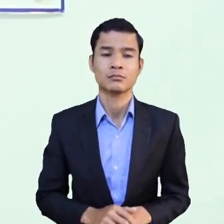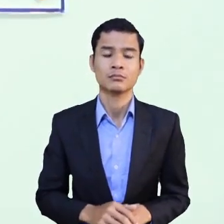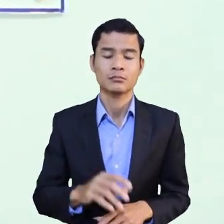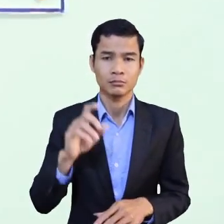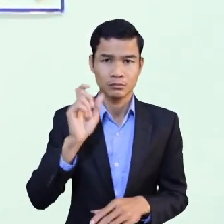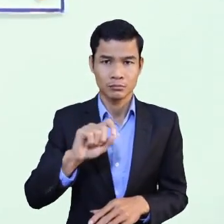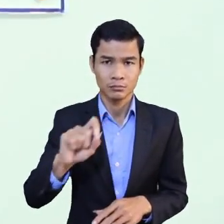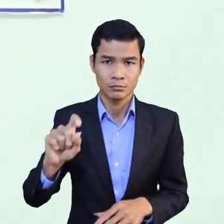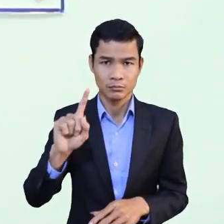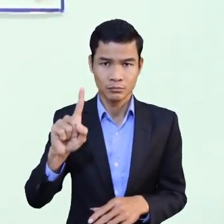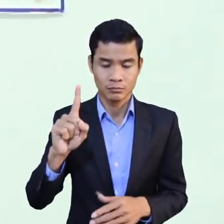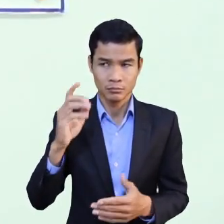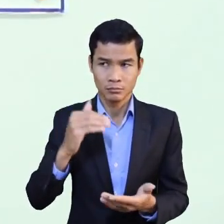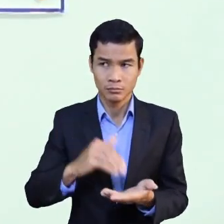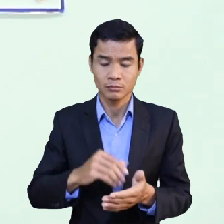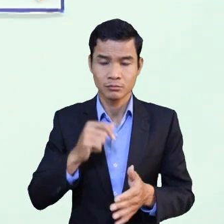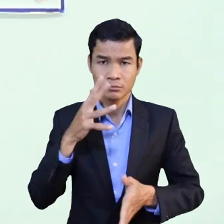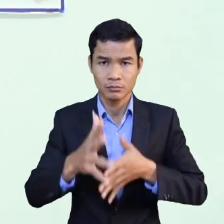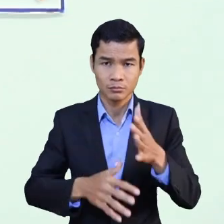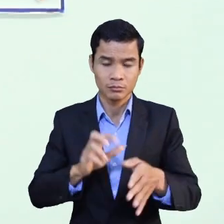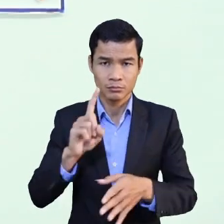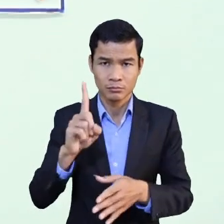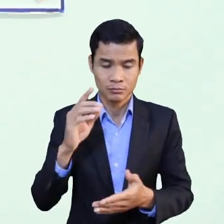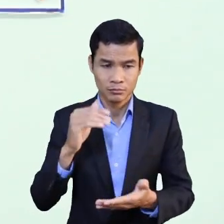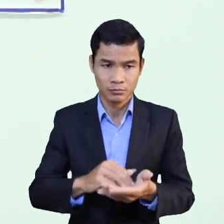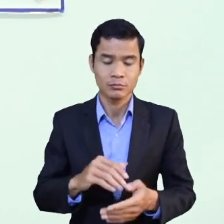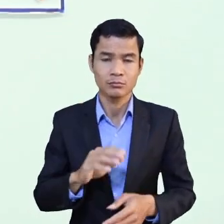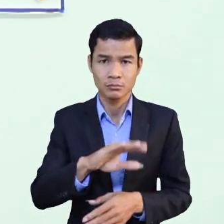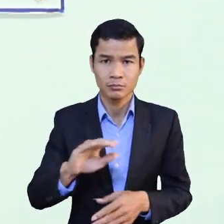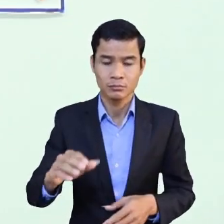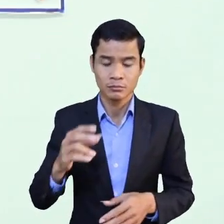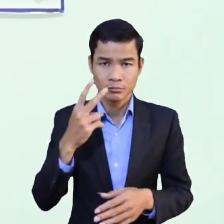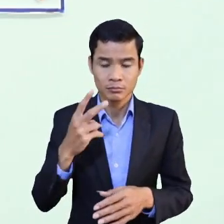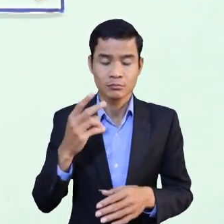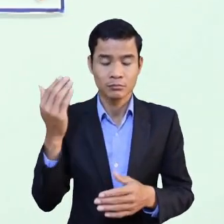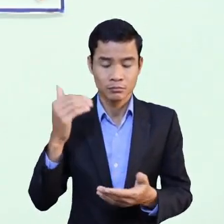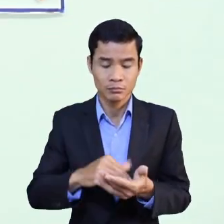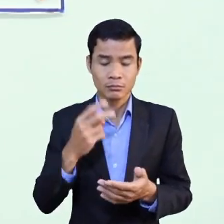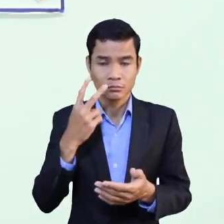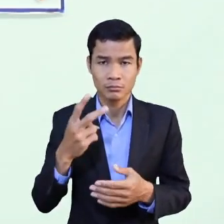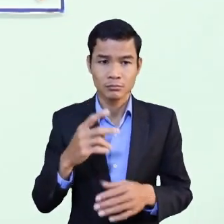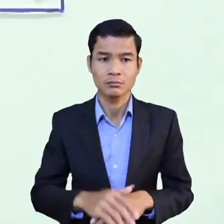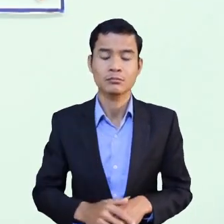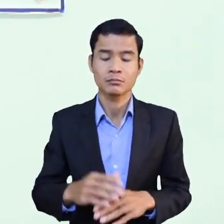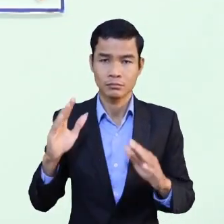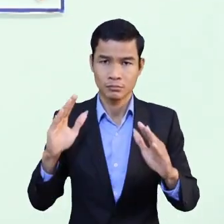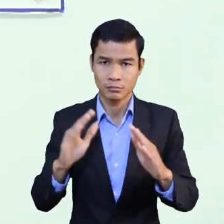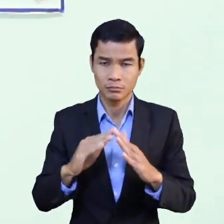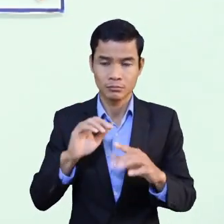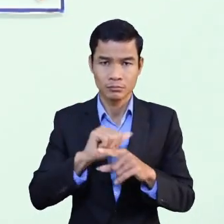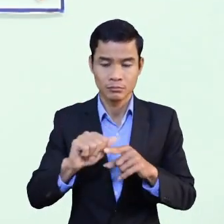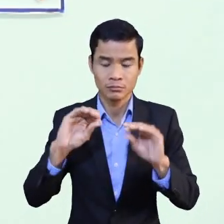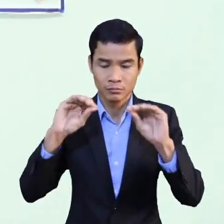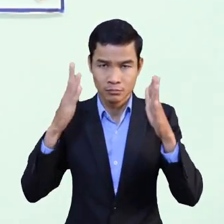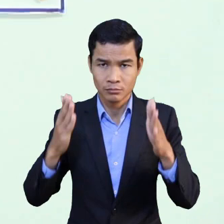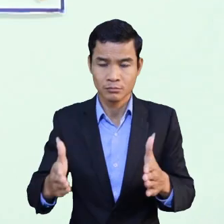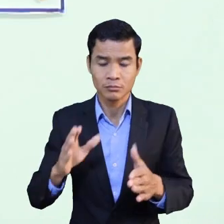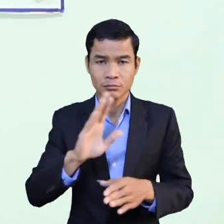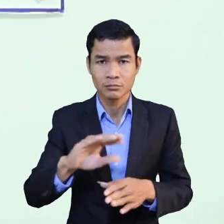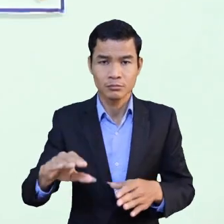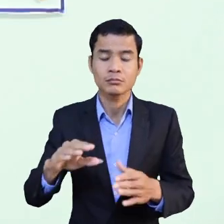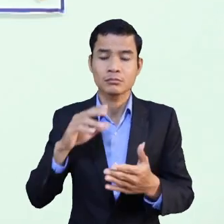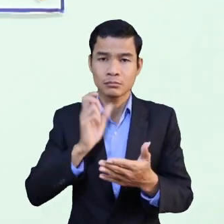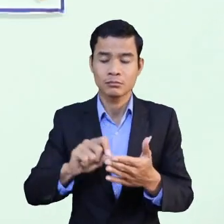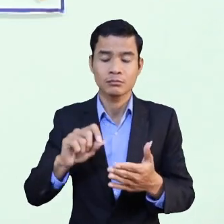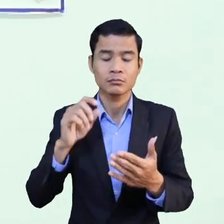ចាដោយសរសេរម្ដងអានម្ដងណាចាកូនកូនស្ដាប់ម្ដងទៀតកិច្ចការផ្ទះរបស់អ្នកគ្រូគឺឲ្យកូ